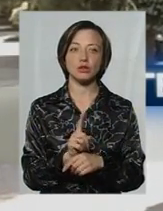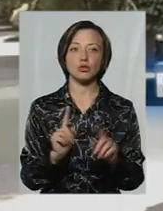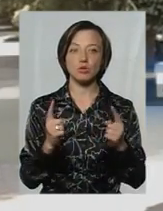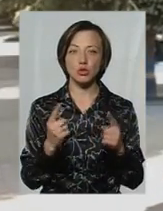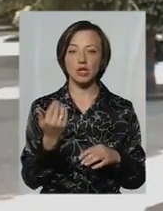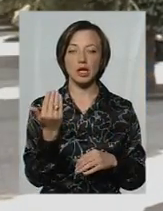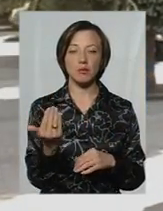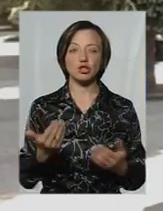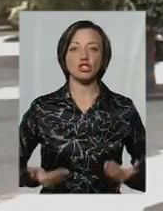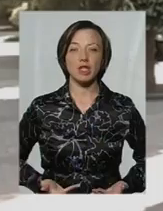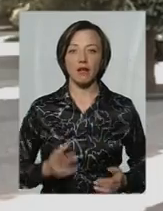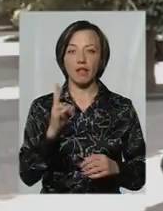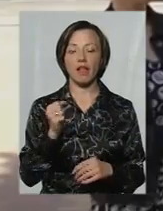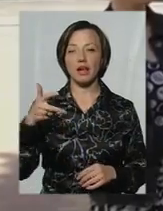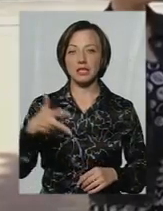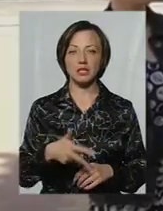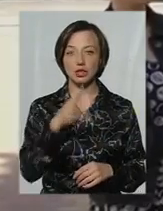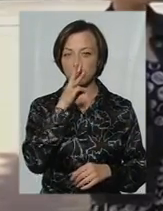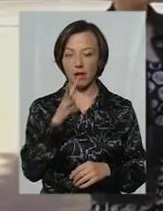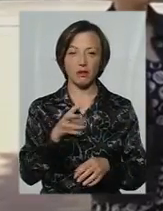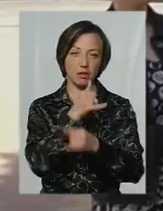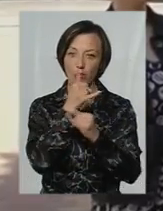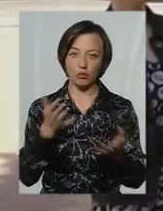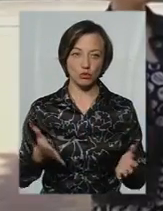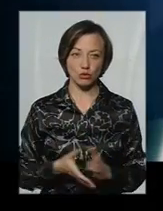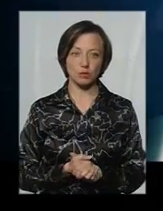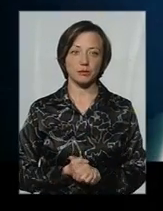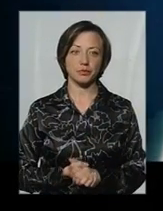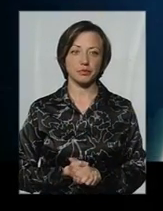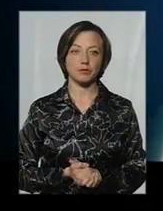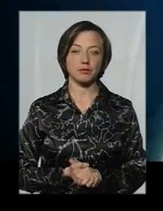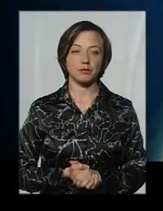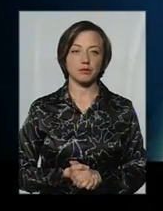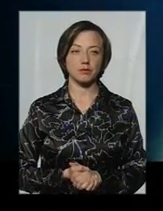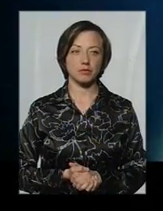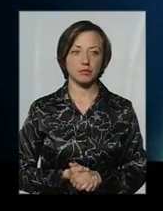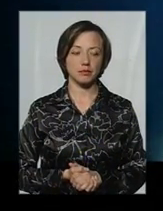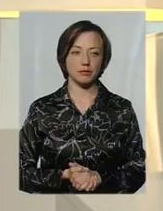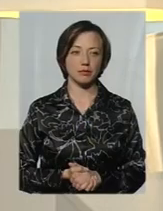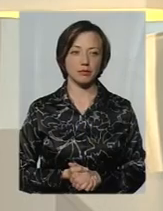що їм жити на 3 тисячі зарплати вони не можуть.